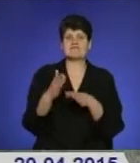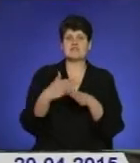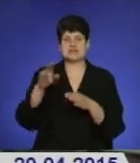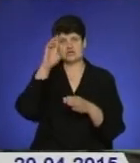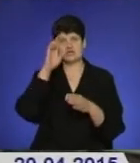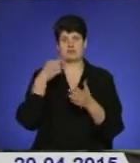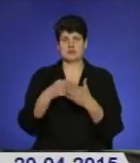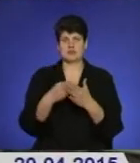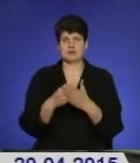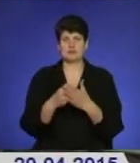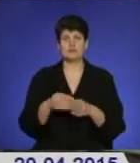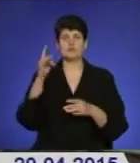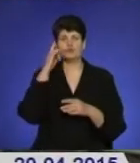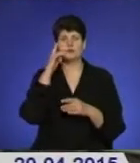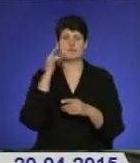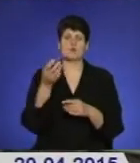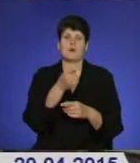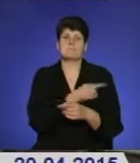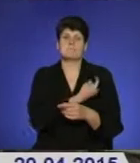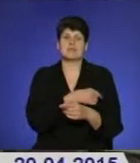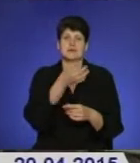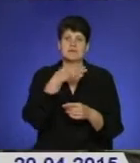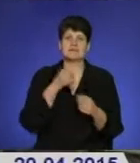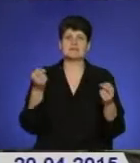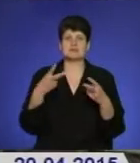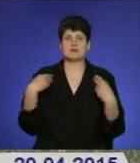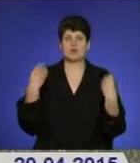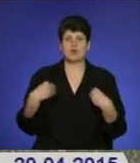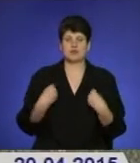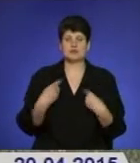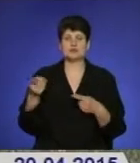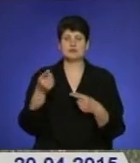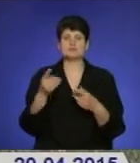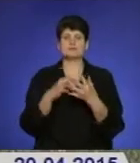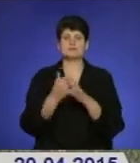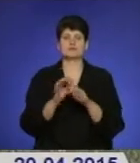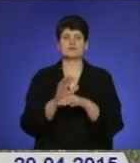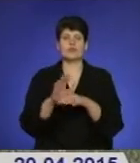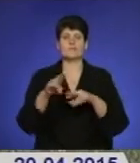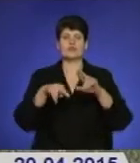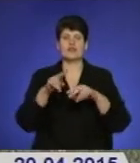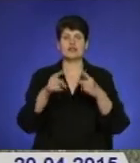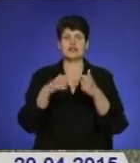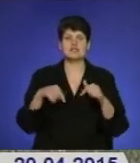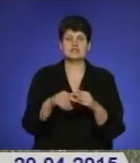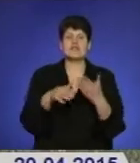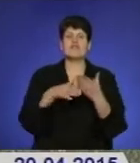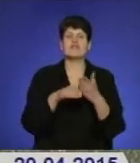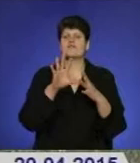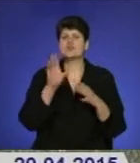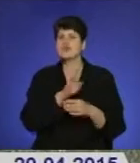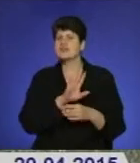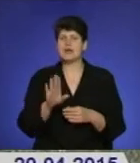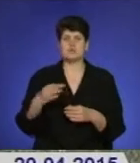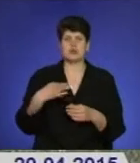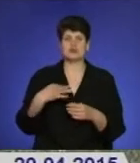бюджету. Подбали і про медикаменти та спецодяг. Тернопільські аграрії, будівельні організації, волонтери та усі, хто небайдужий,